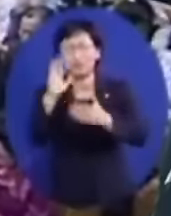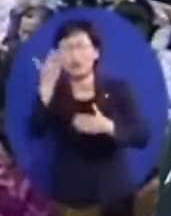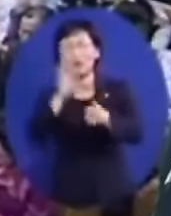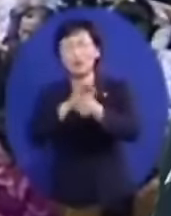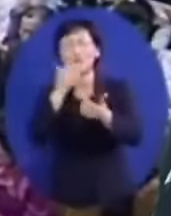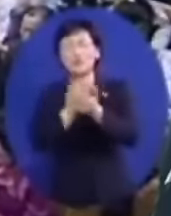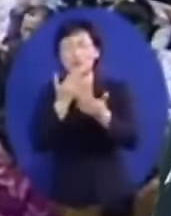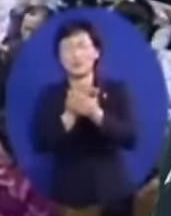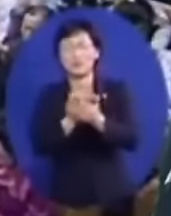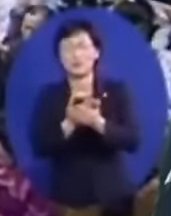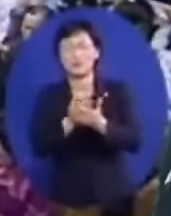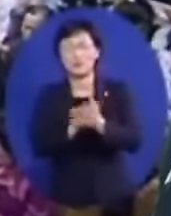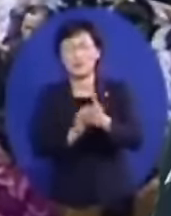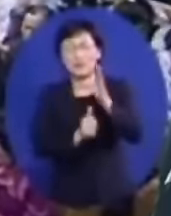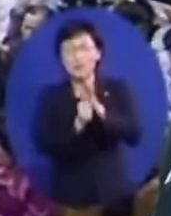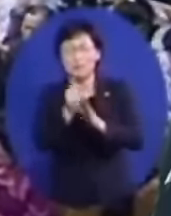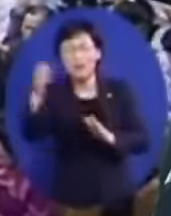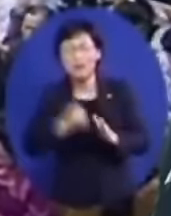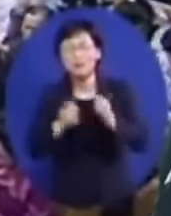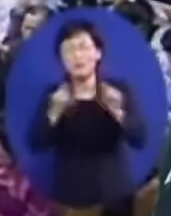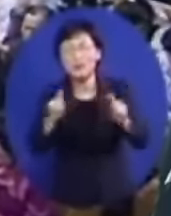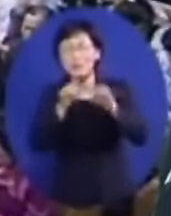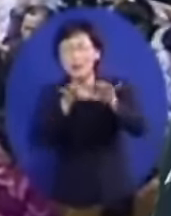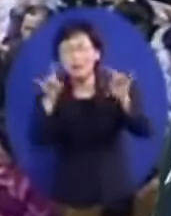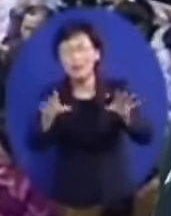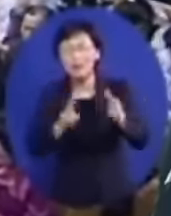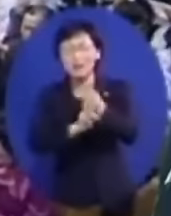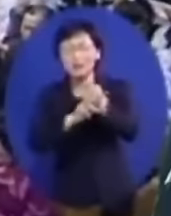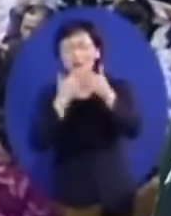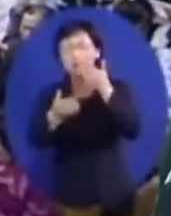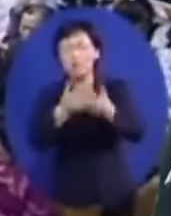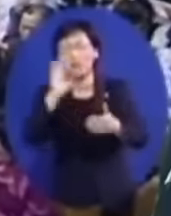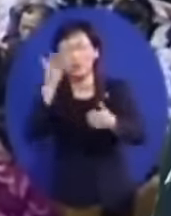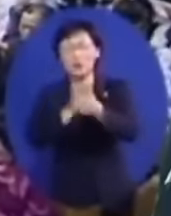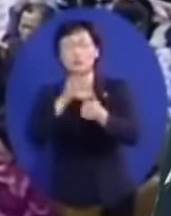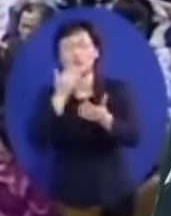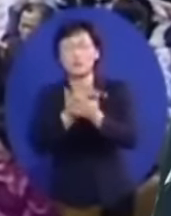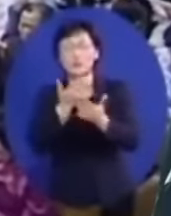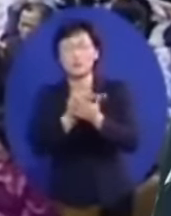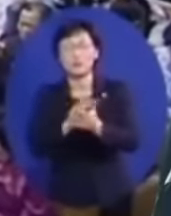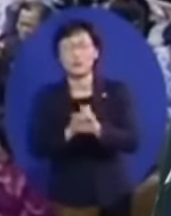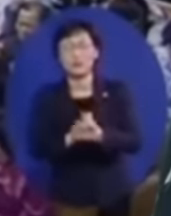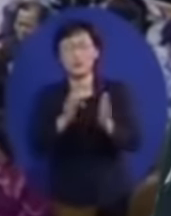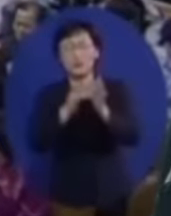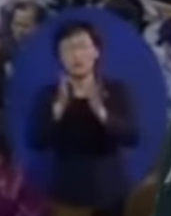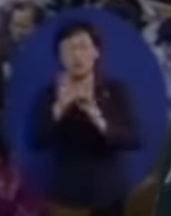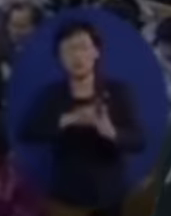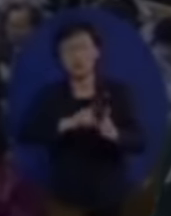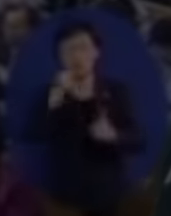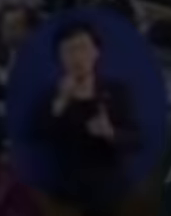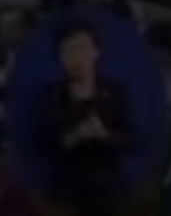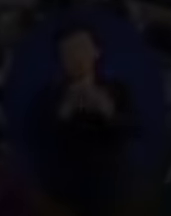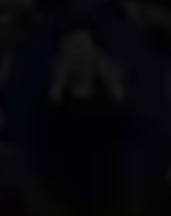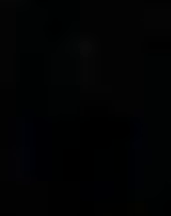주시옵소서. 희망을 가진 사람마다 기적을 체험하게 도와주시옵소서. 예수님 이름으로 기도드립니다.